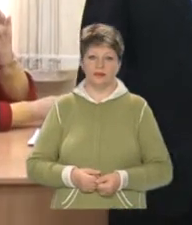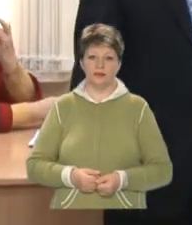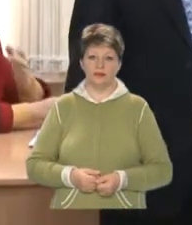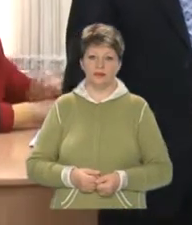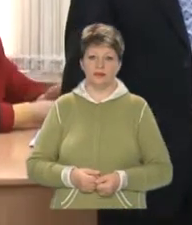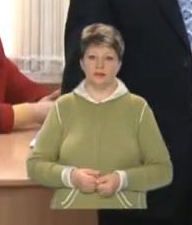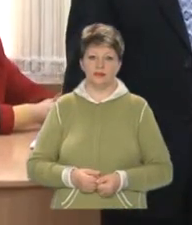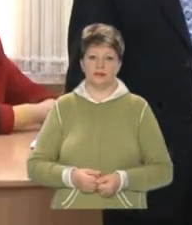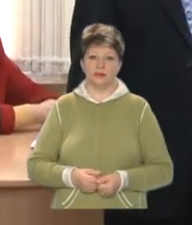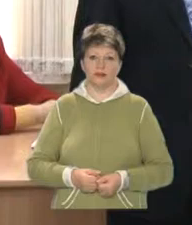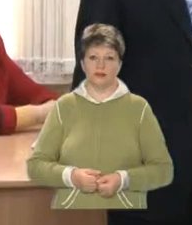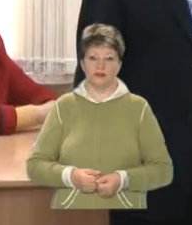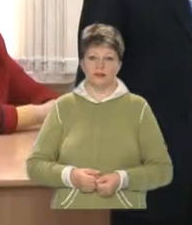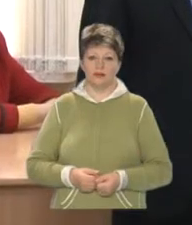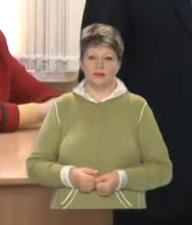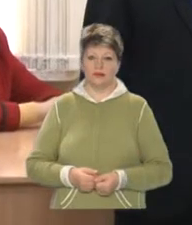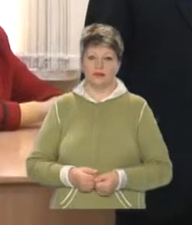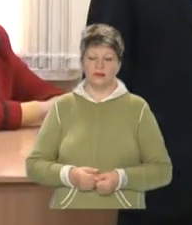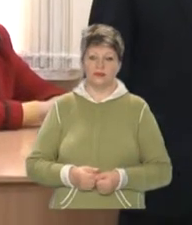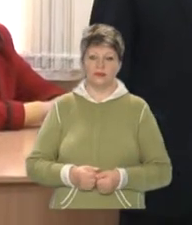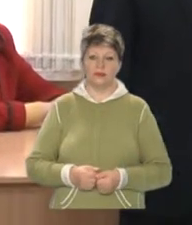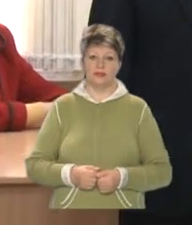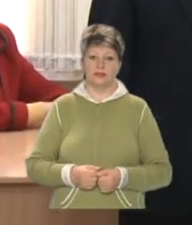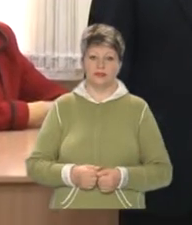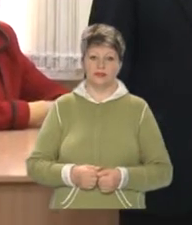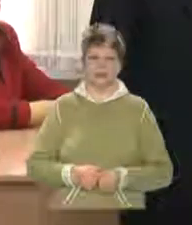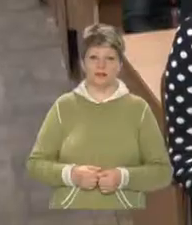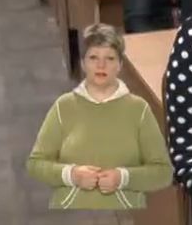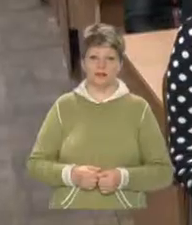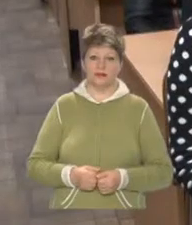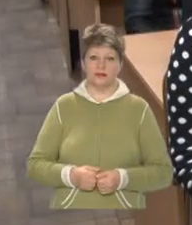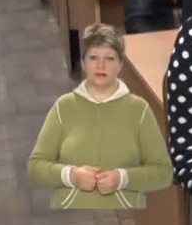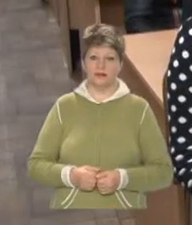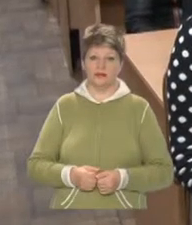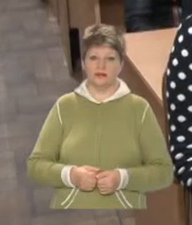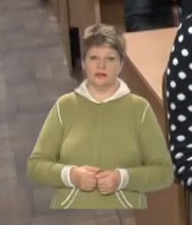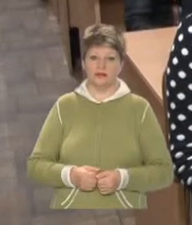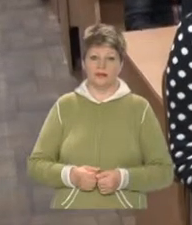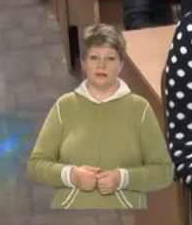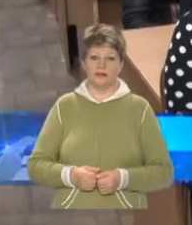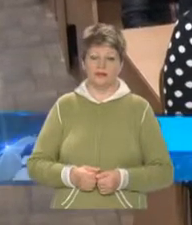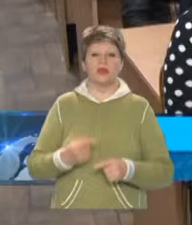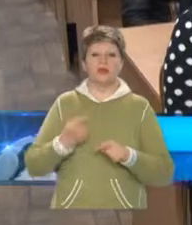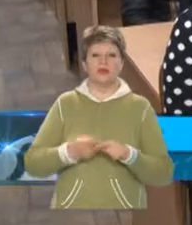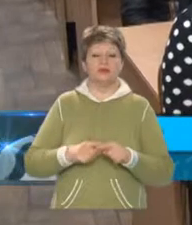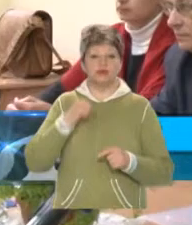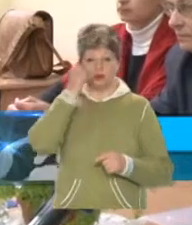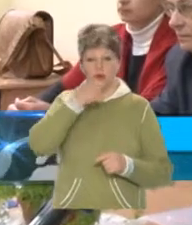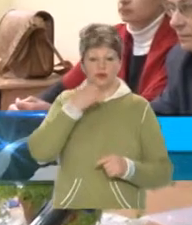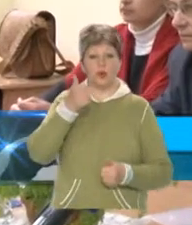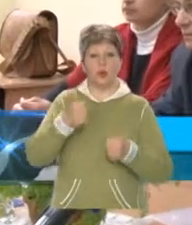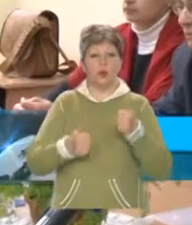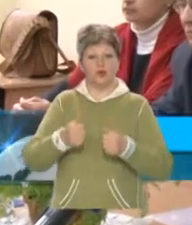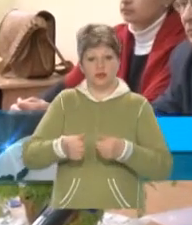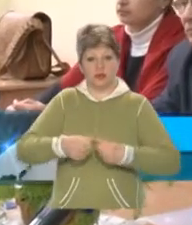майбутніх поколінь те неоціненне нашу історію, історію нашої малої батьківщини. Цього року конкурсна комісія, до складу якої, як і